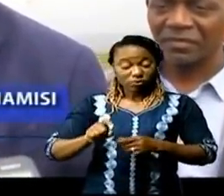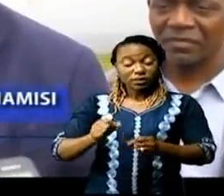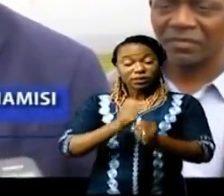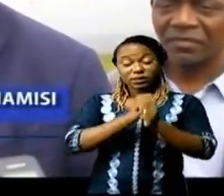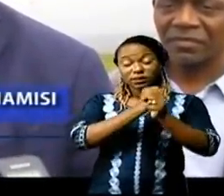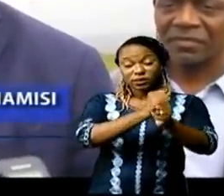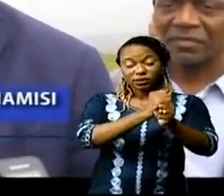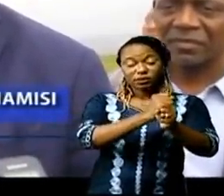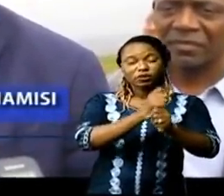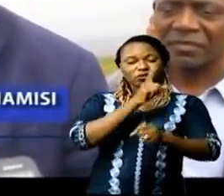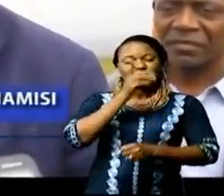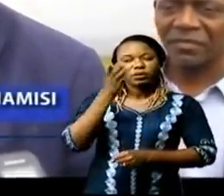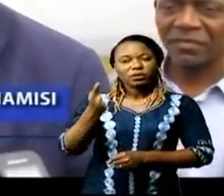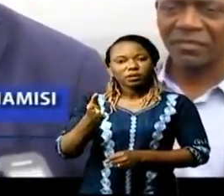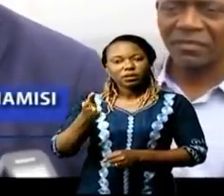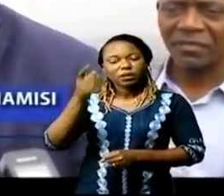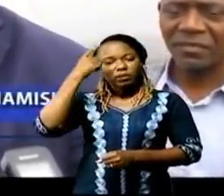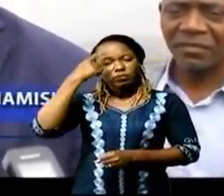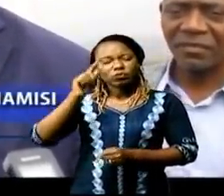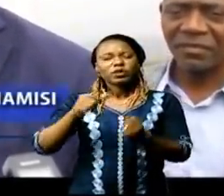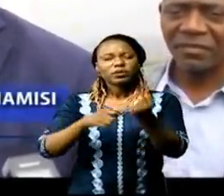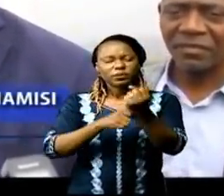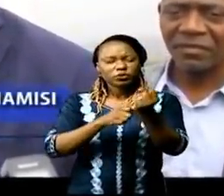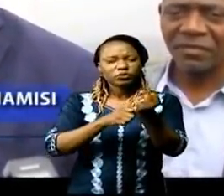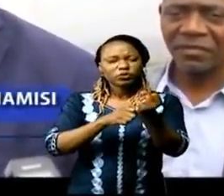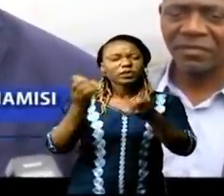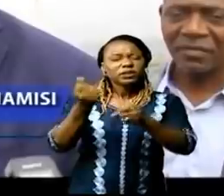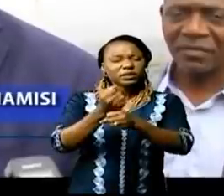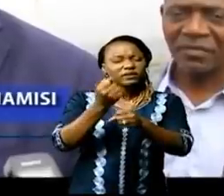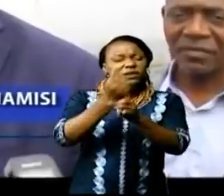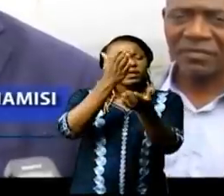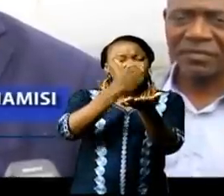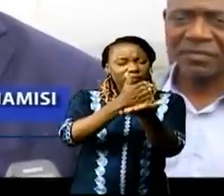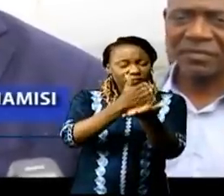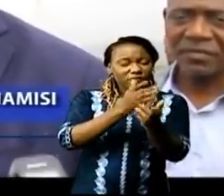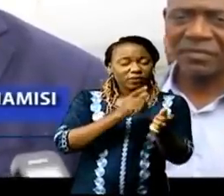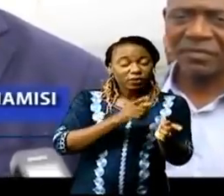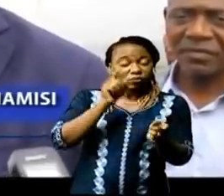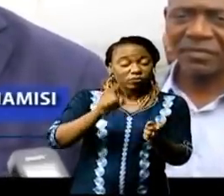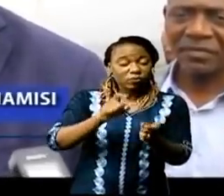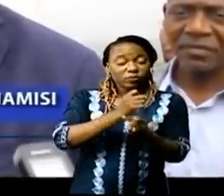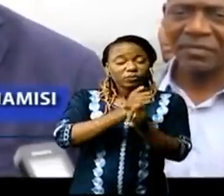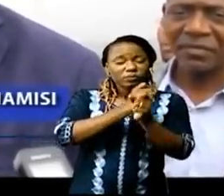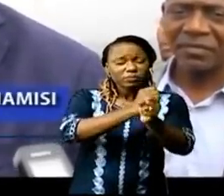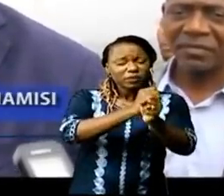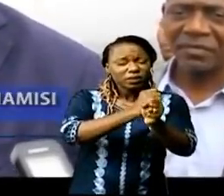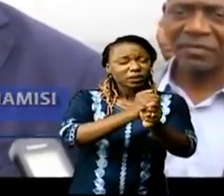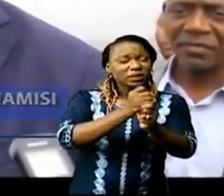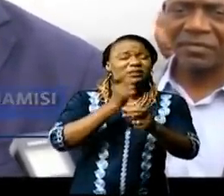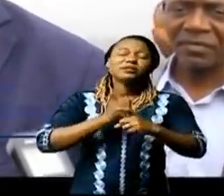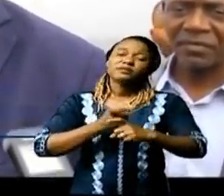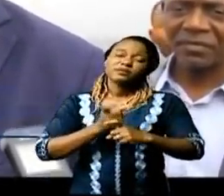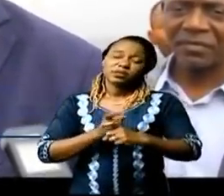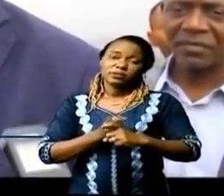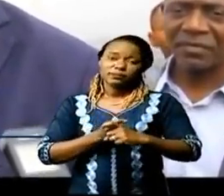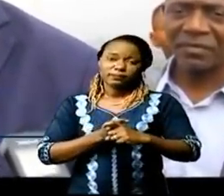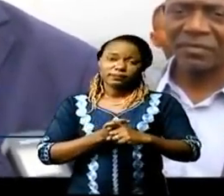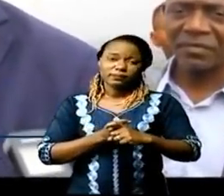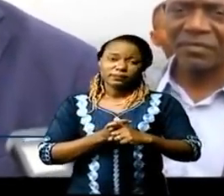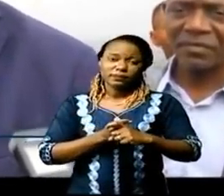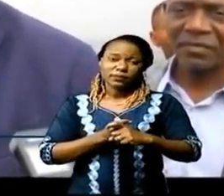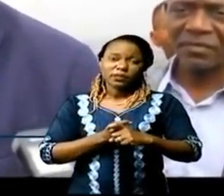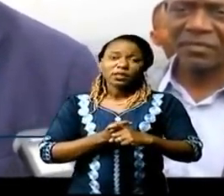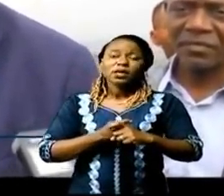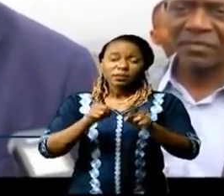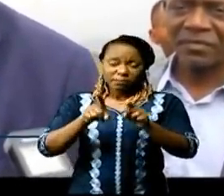que le secteur privé a toujours fait, c'est que malgré le contexte sécuritaire difficile, on s'est toujours